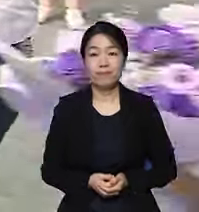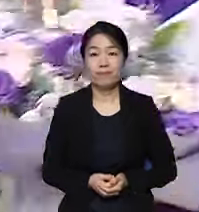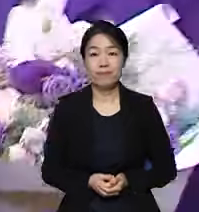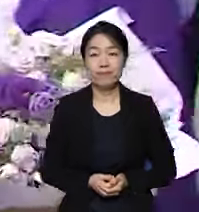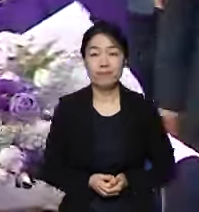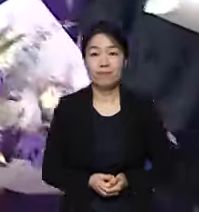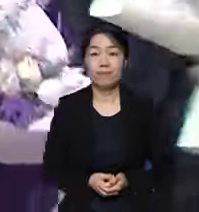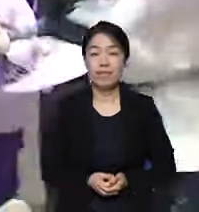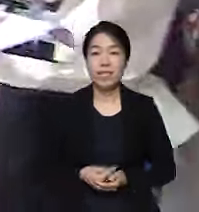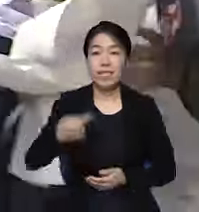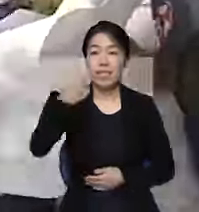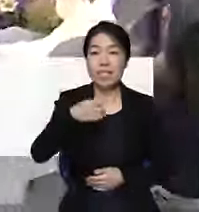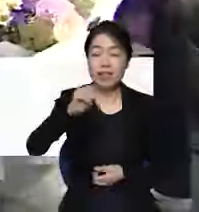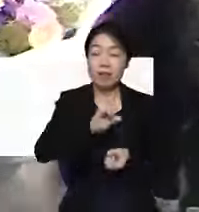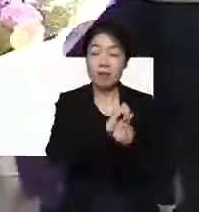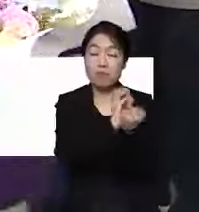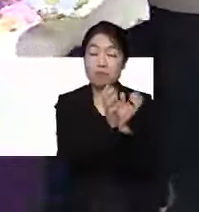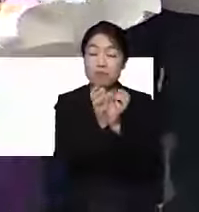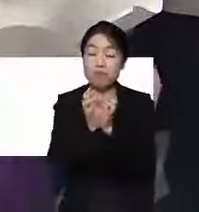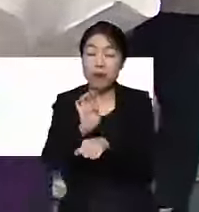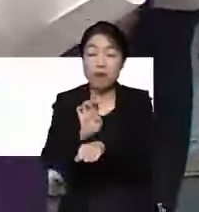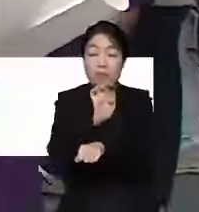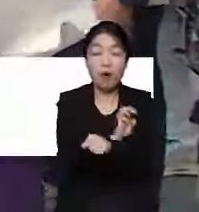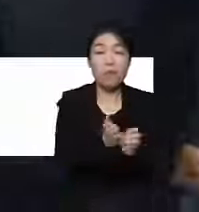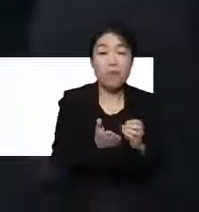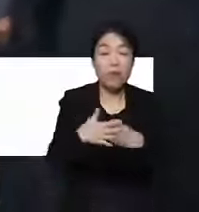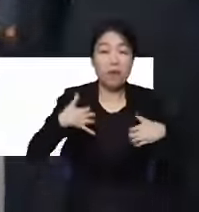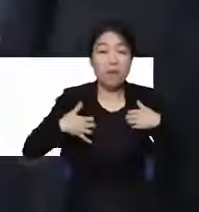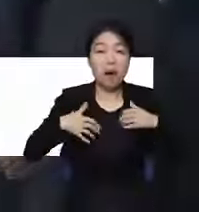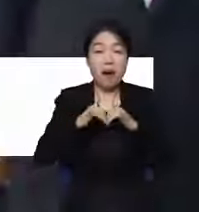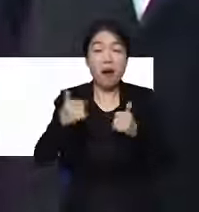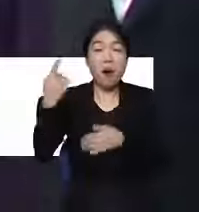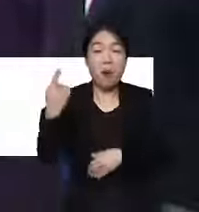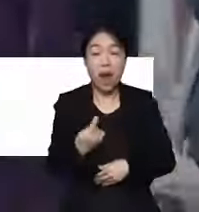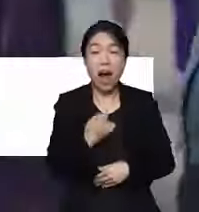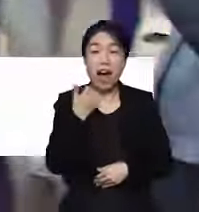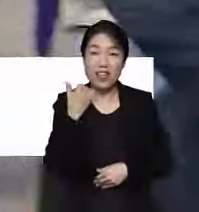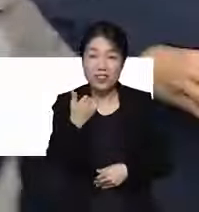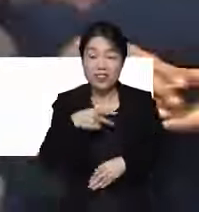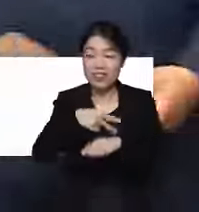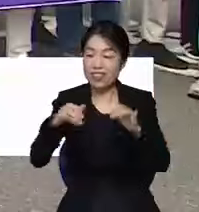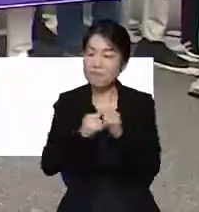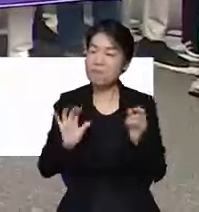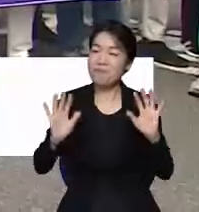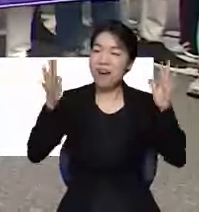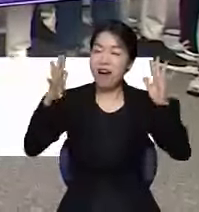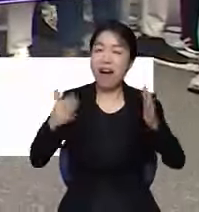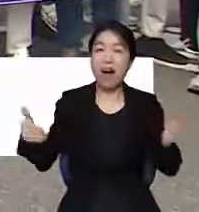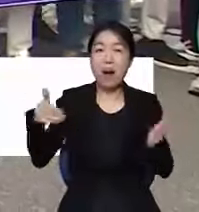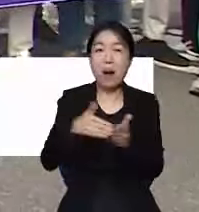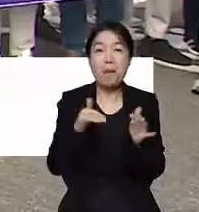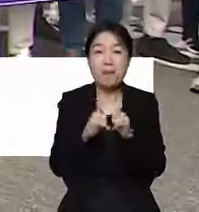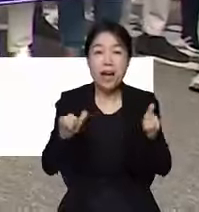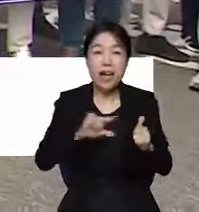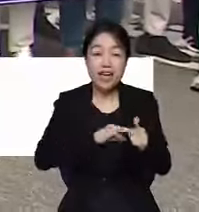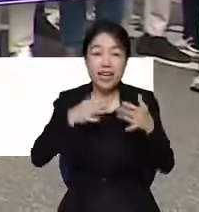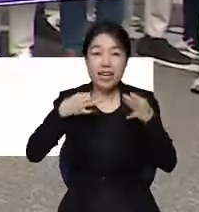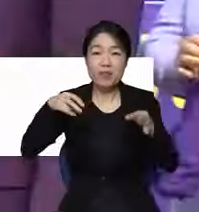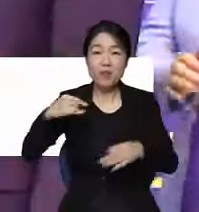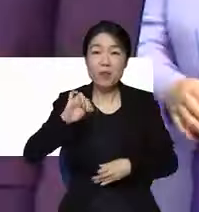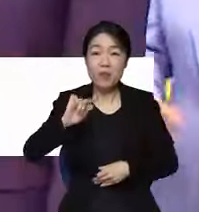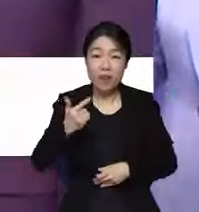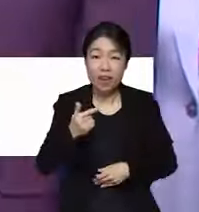천만송이 받을 마편초가 지고 있는 퍼플섬에 반가운 손님이 찾았습니다. 신안 주민들의 환영 속에 도착한 김동연